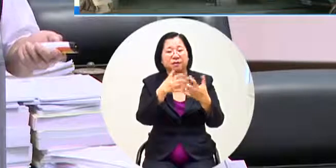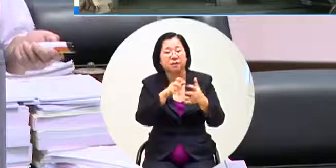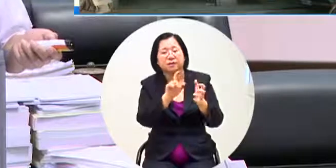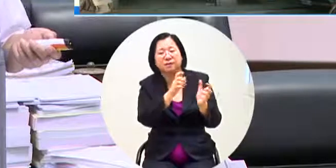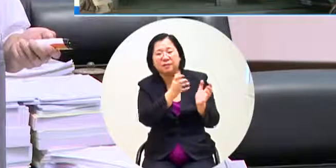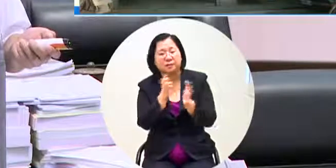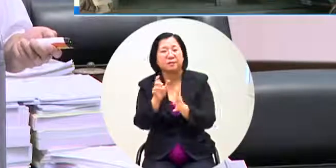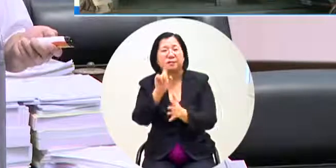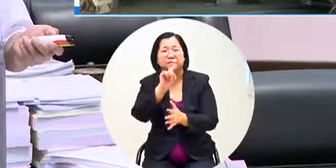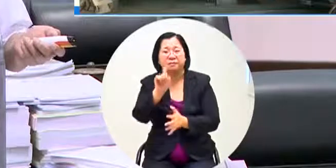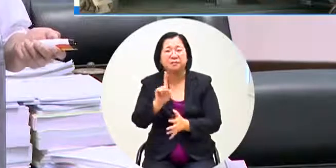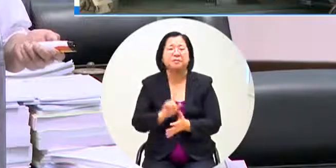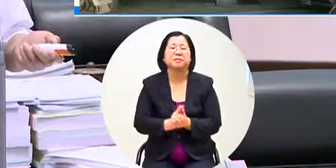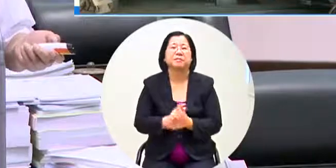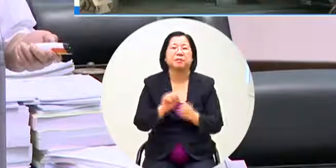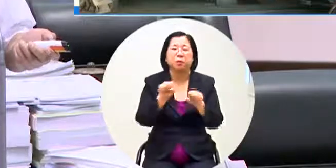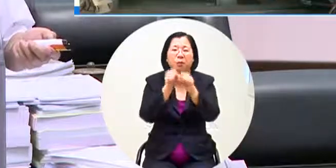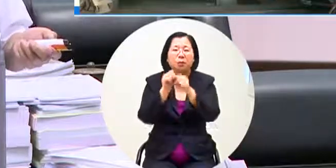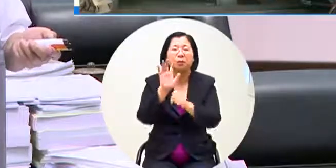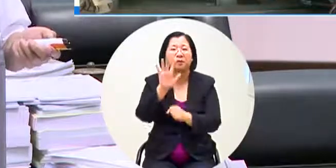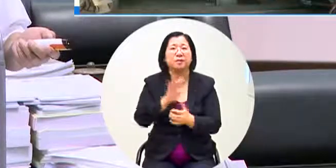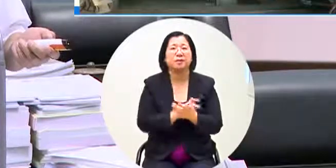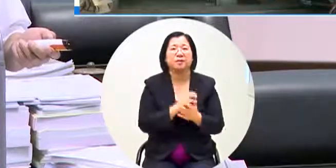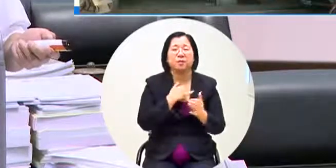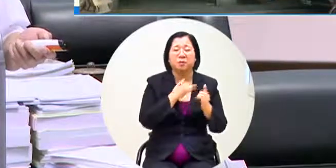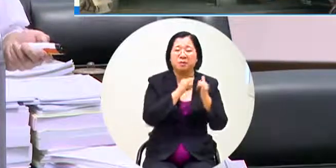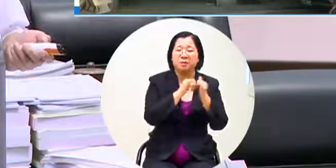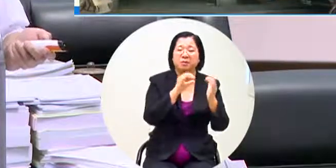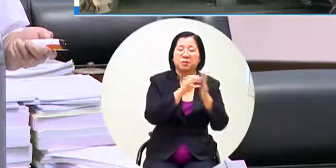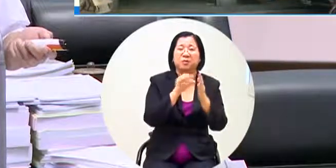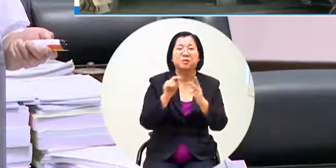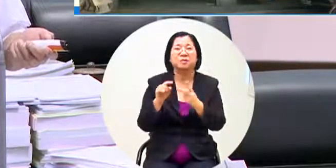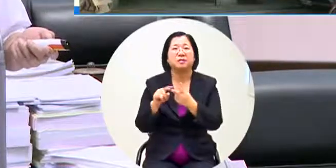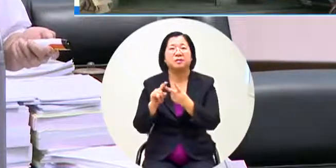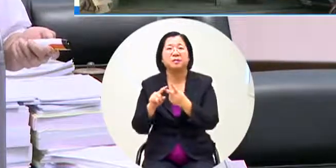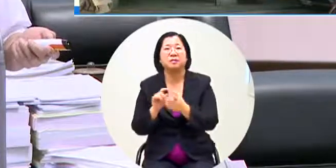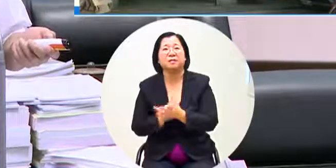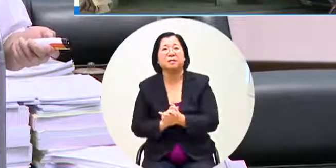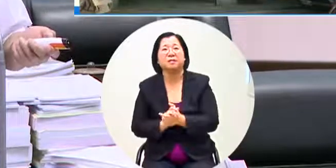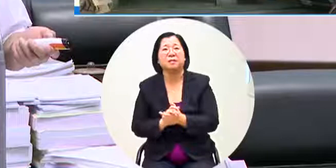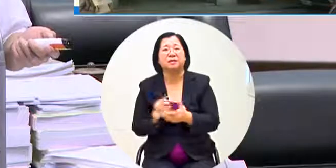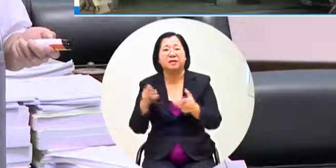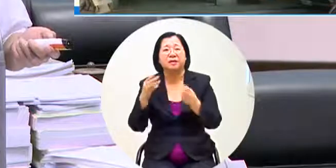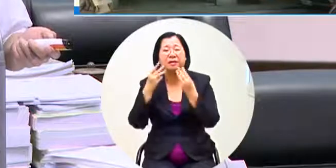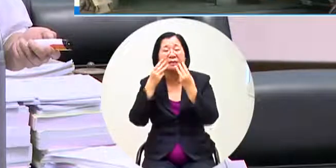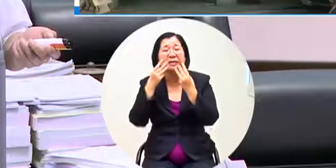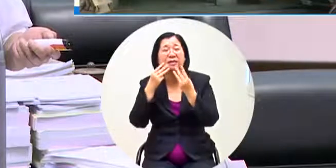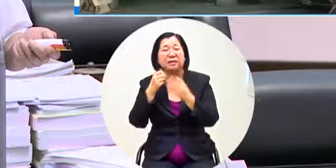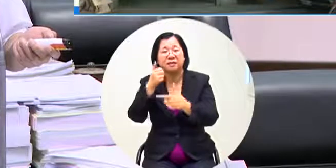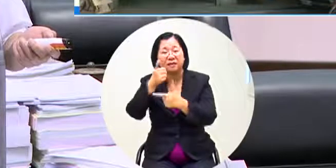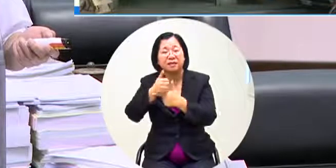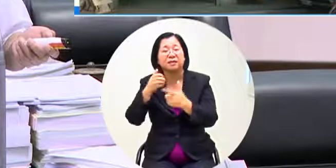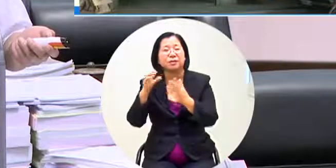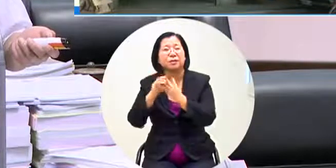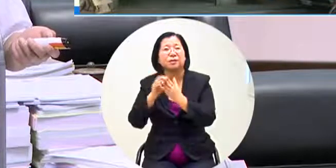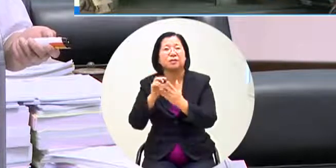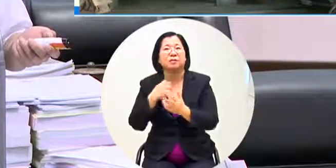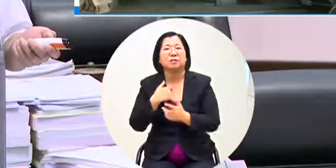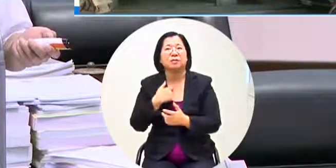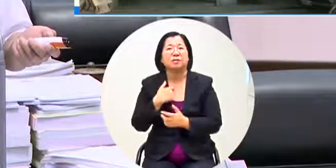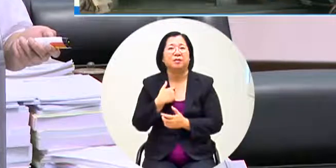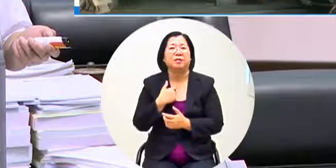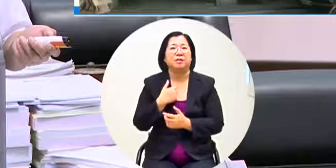吼，民政局讲，这栋无属咱这个这个民政局诶，这